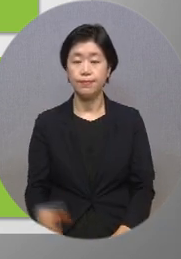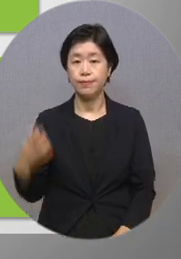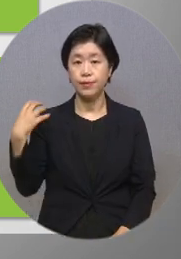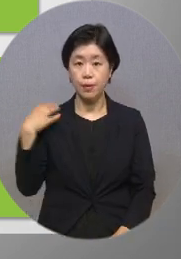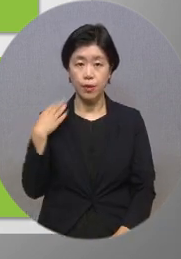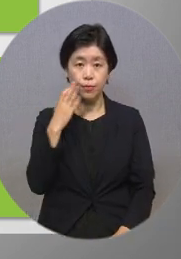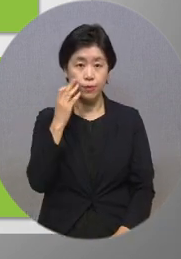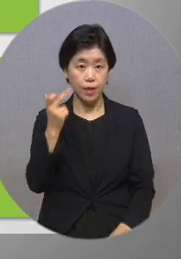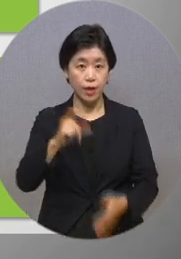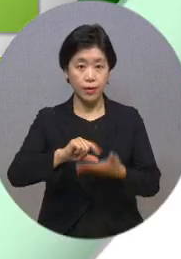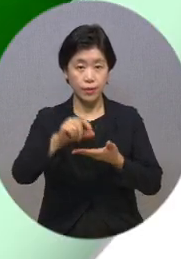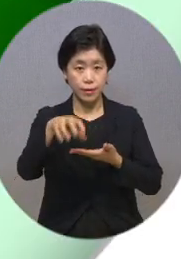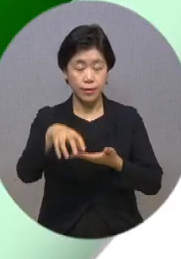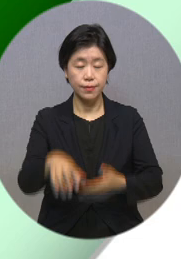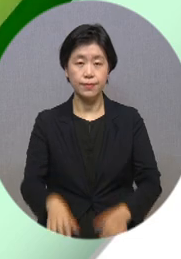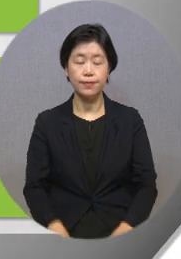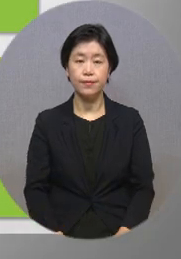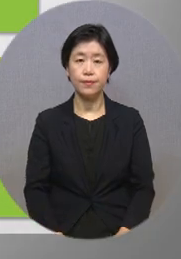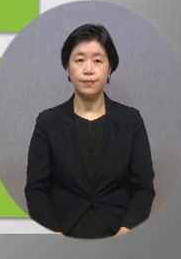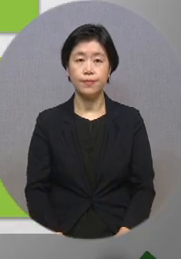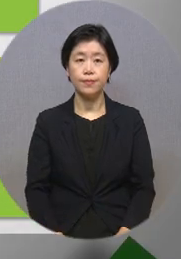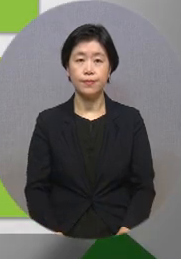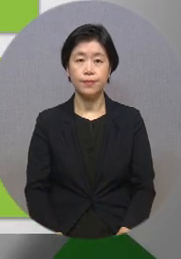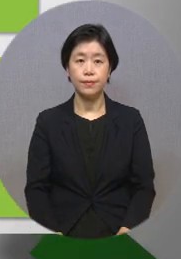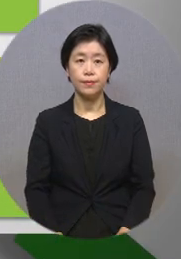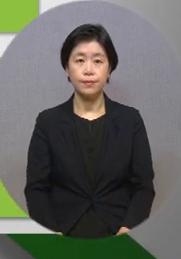담당지사는 울산지사입니다.